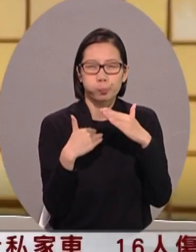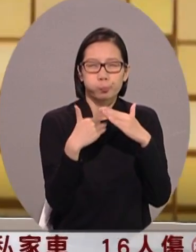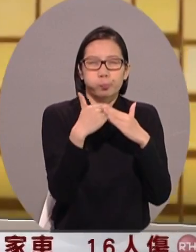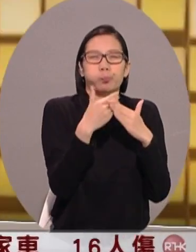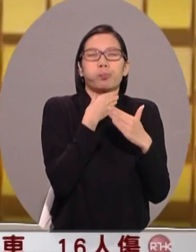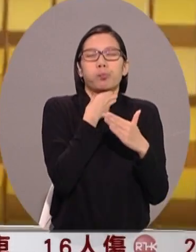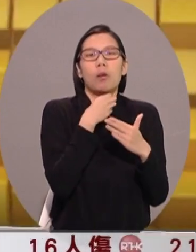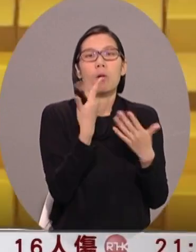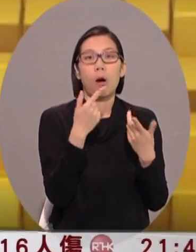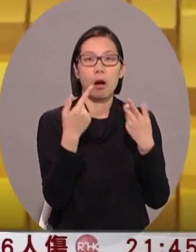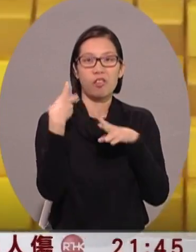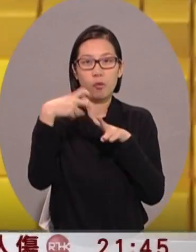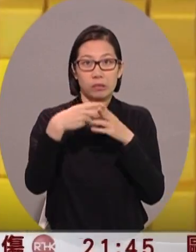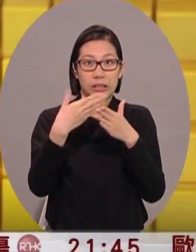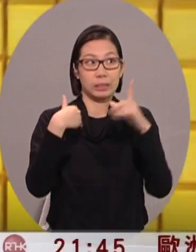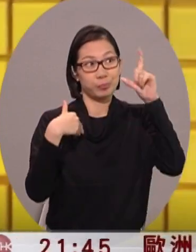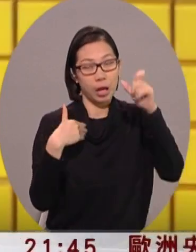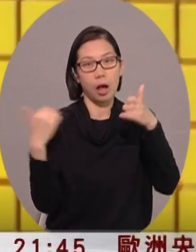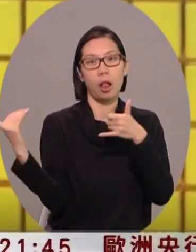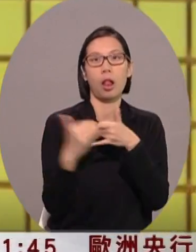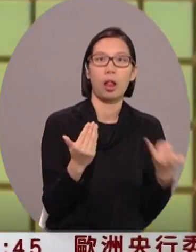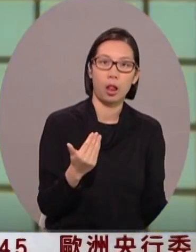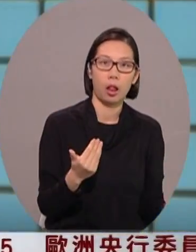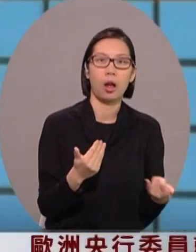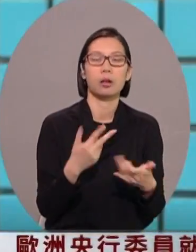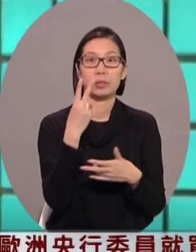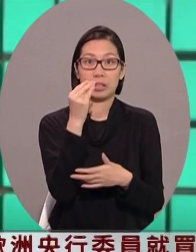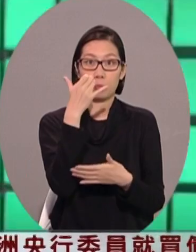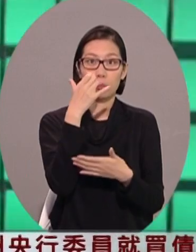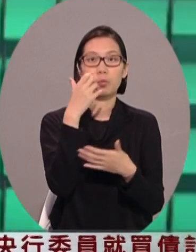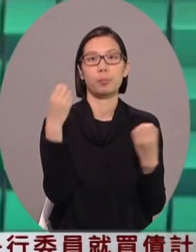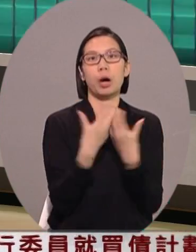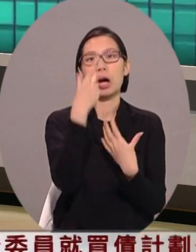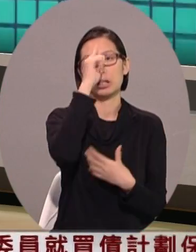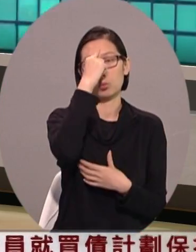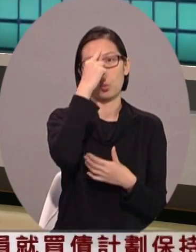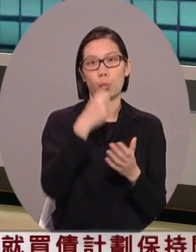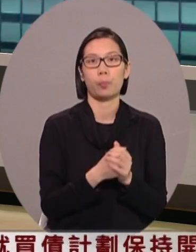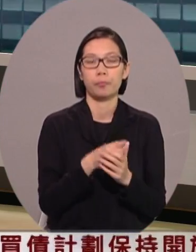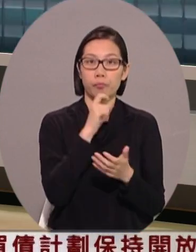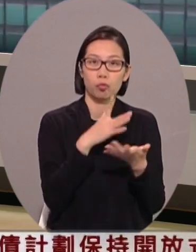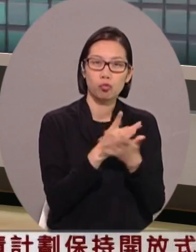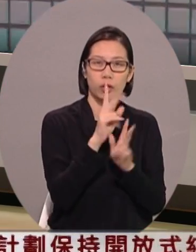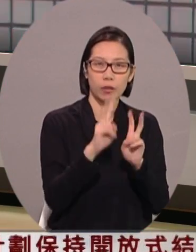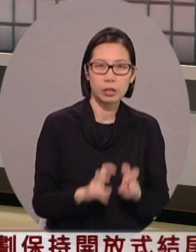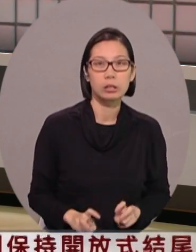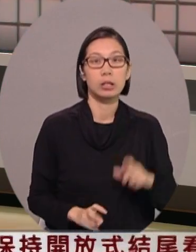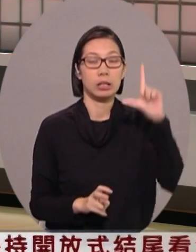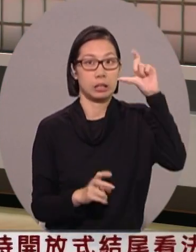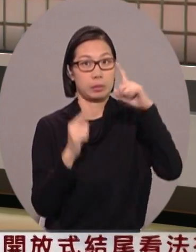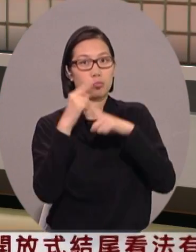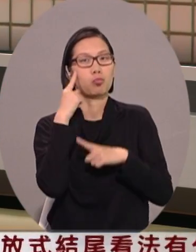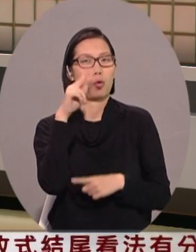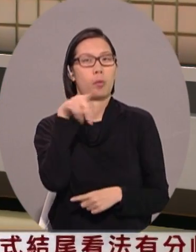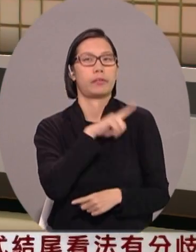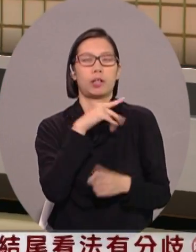火車前自拍被撞死，當中有76宗發生喺印度。有學者就分析，自拍嘅人係想揾出自己